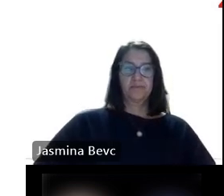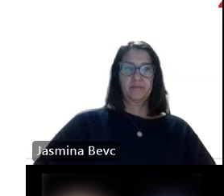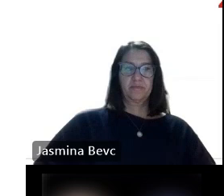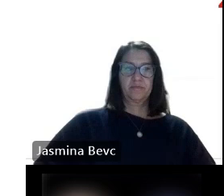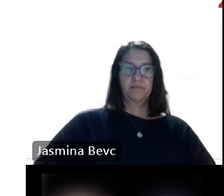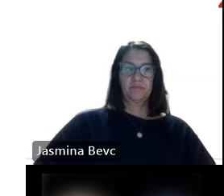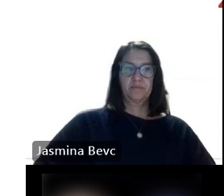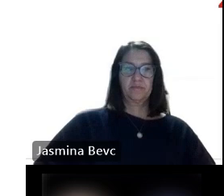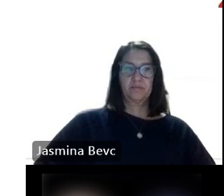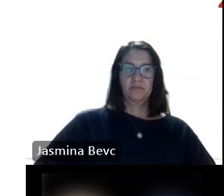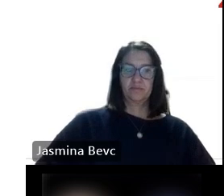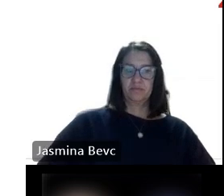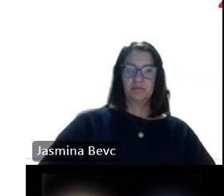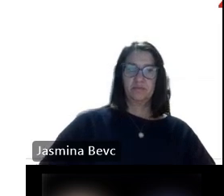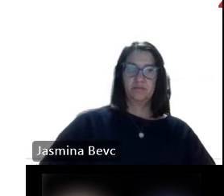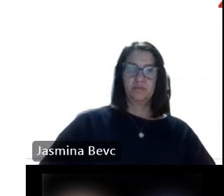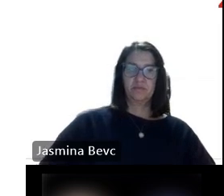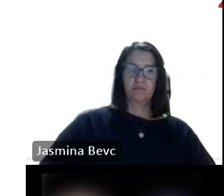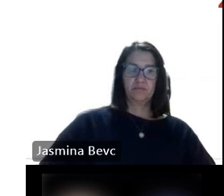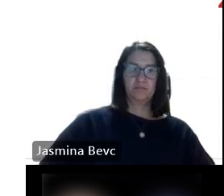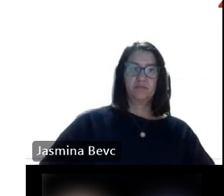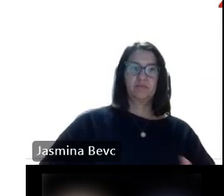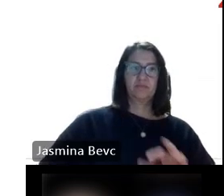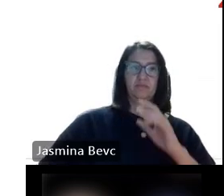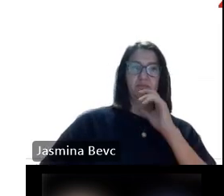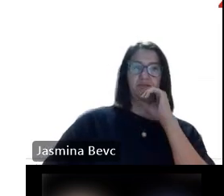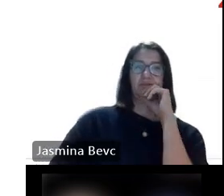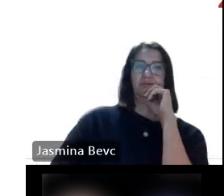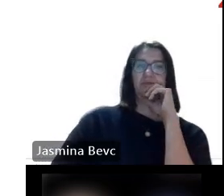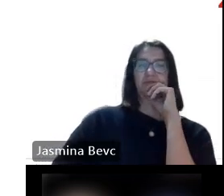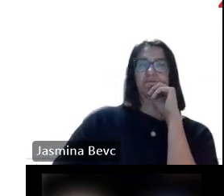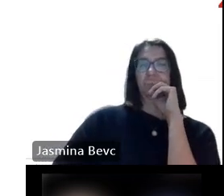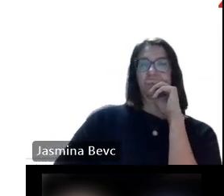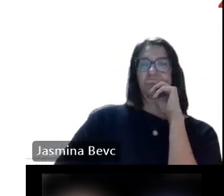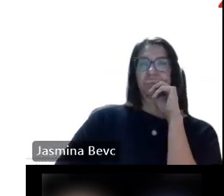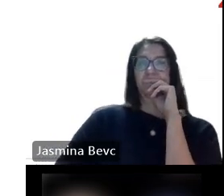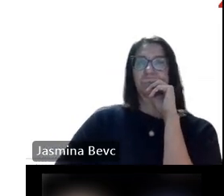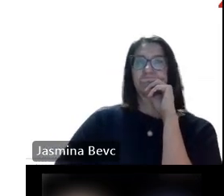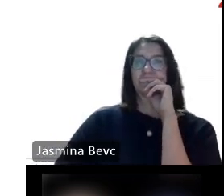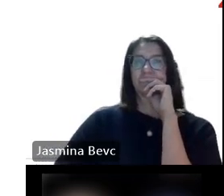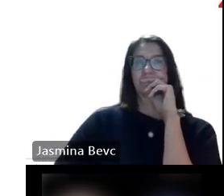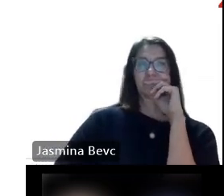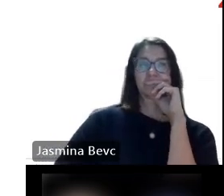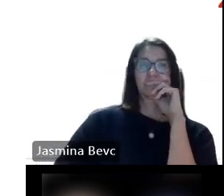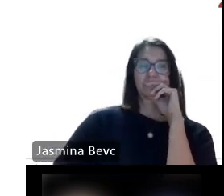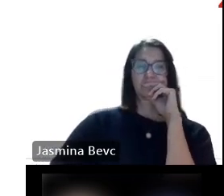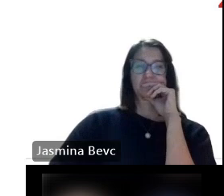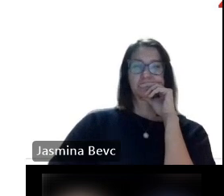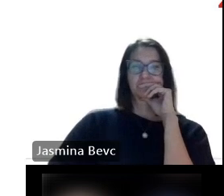toplotne črpalke same, značilnosti ogrevalnega sistema in pa kvalitete toplotne črpalke.